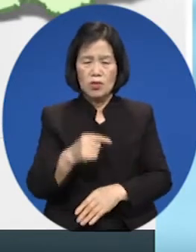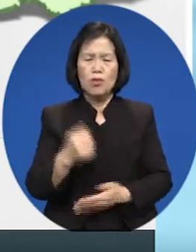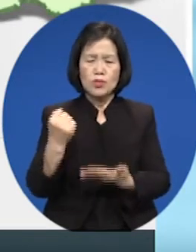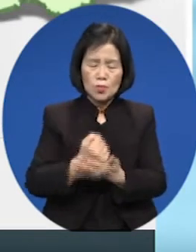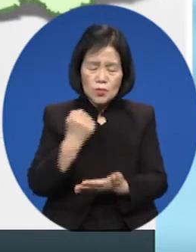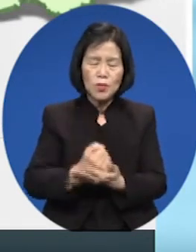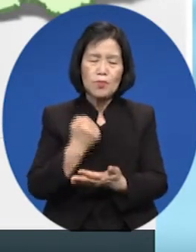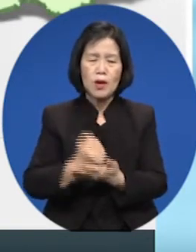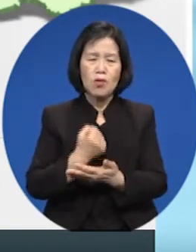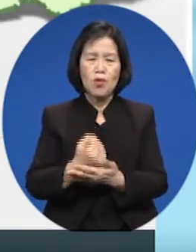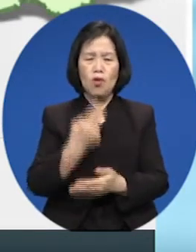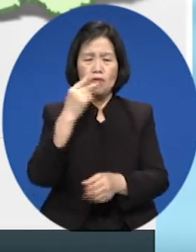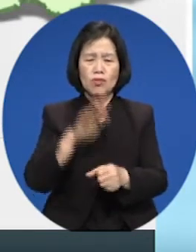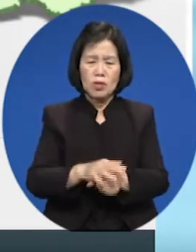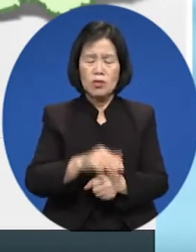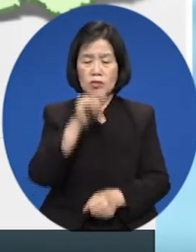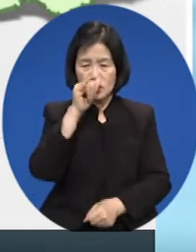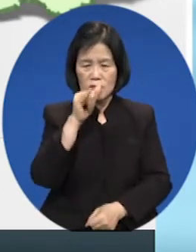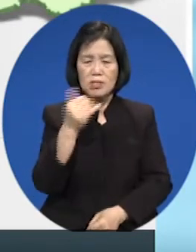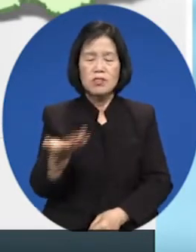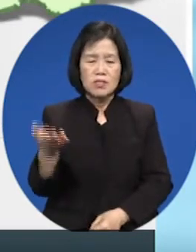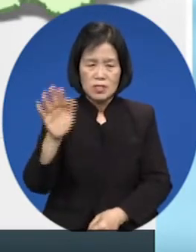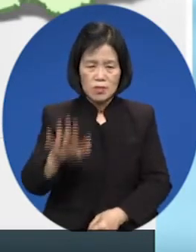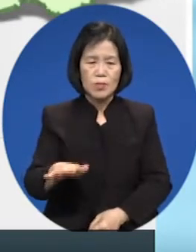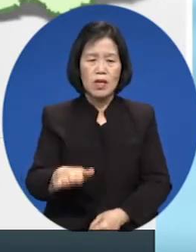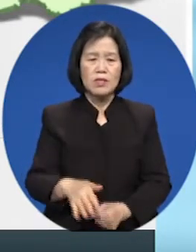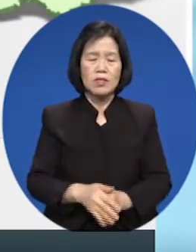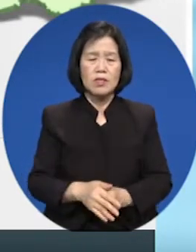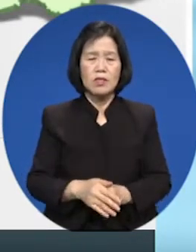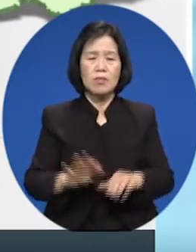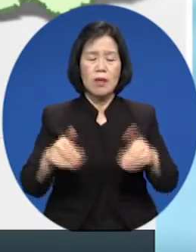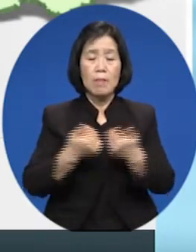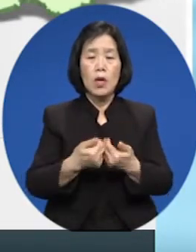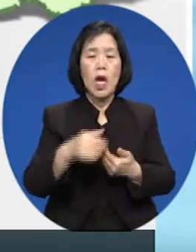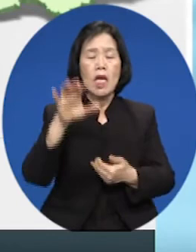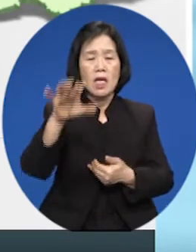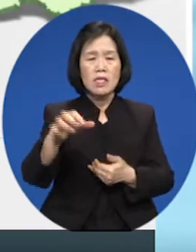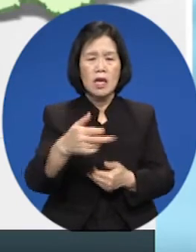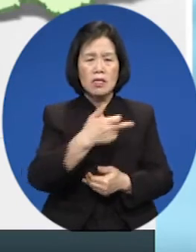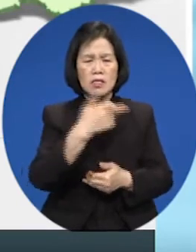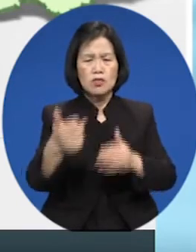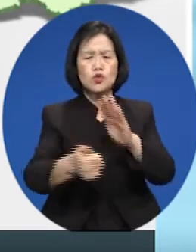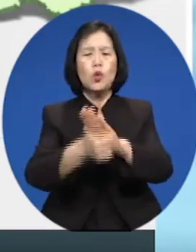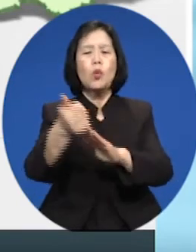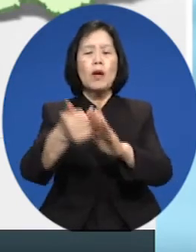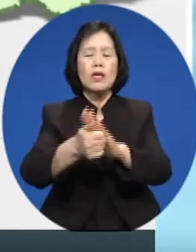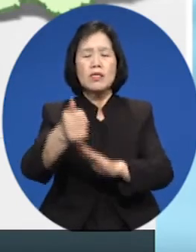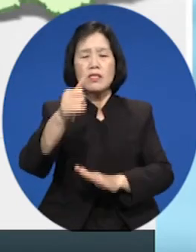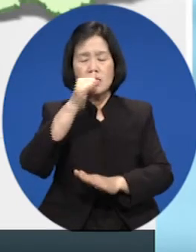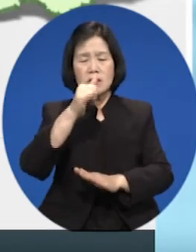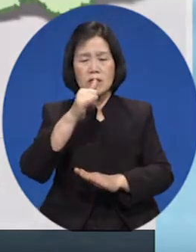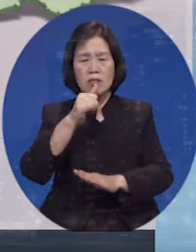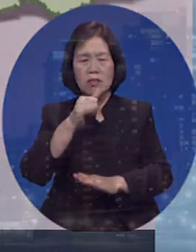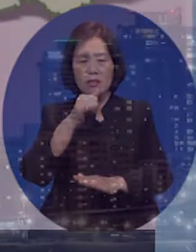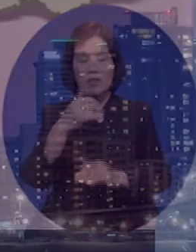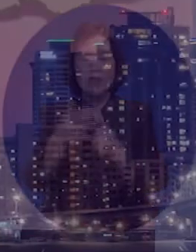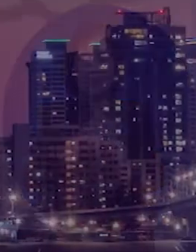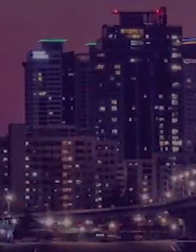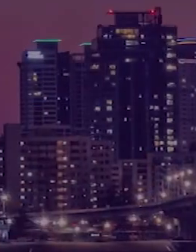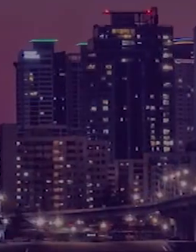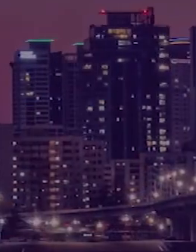것이고 억울한 부분도 있겠지만 반면에 해당 지역에서는 정말로 큰 소망사업이라는 점을 좀 이해해달라 이렇게 답변했습니다.